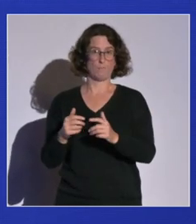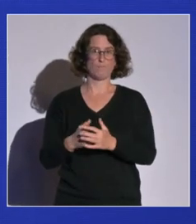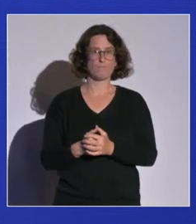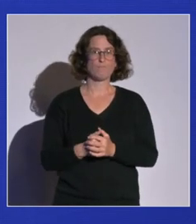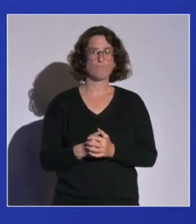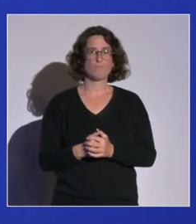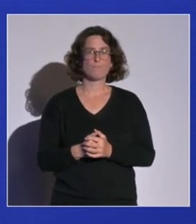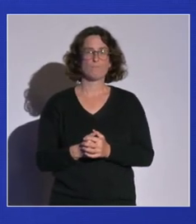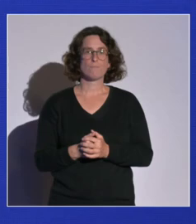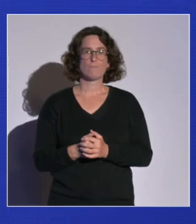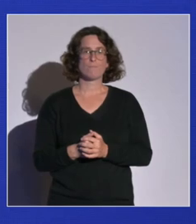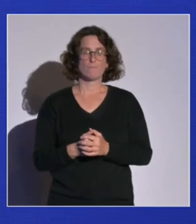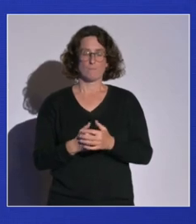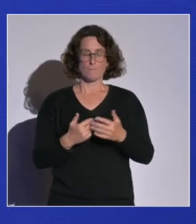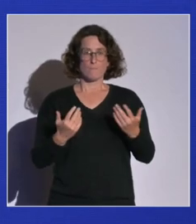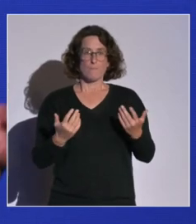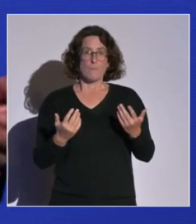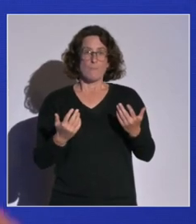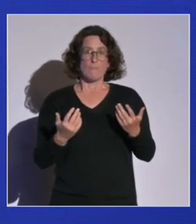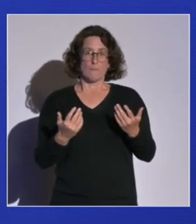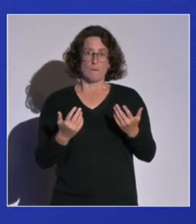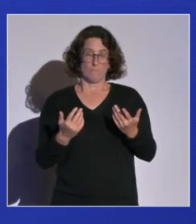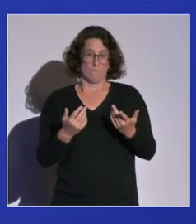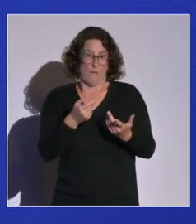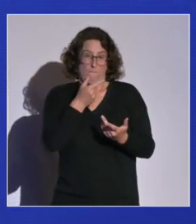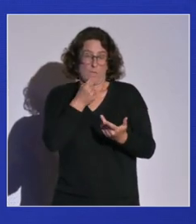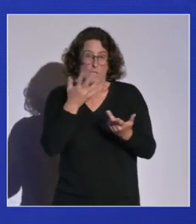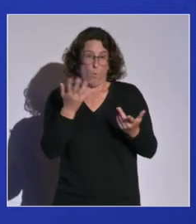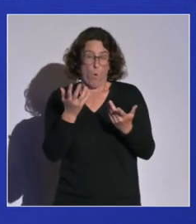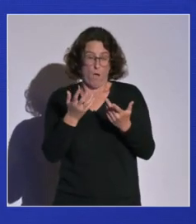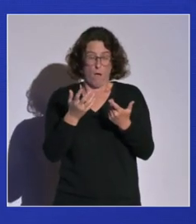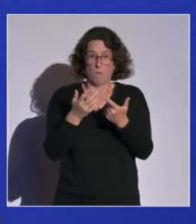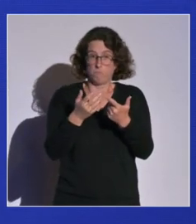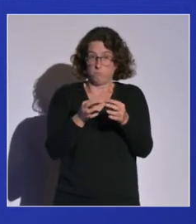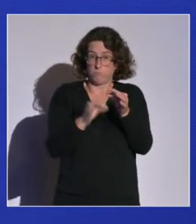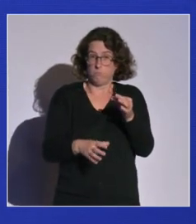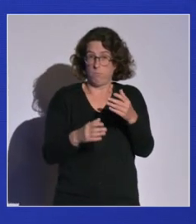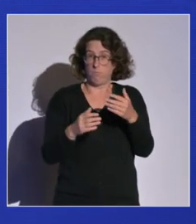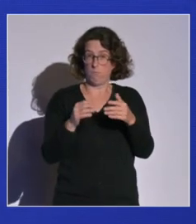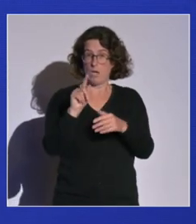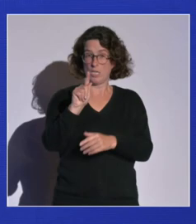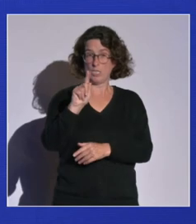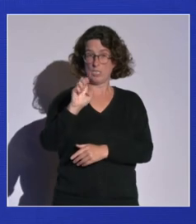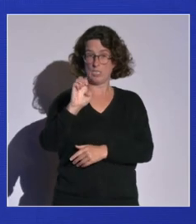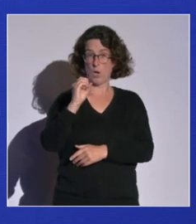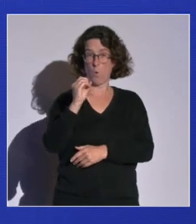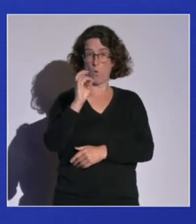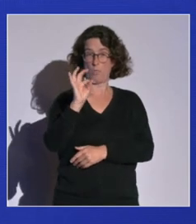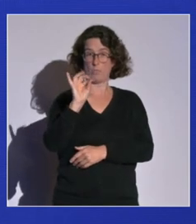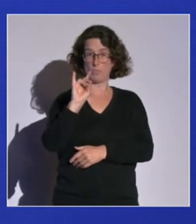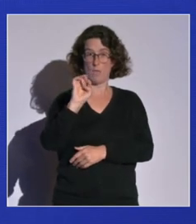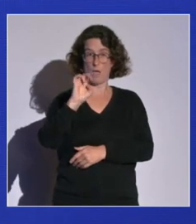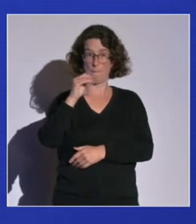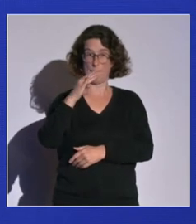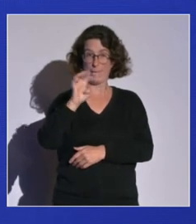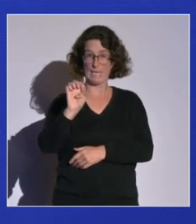si les esprits changent, de la géothermie. Nous vivons debout sur une